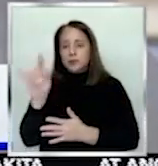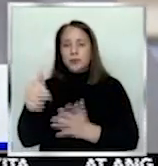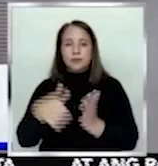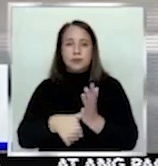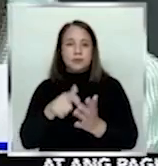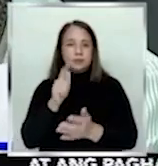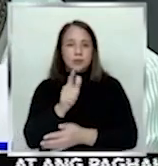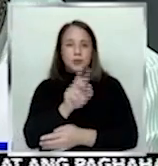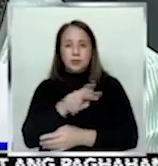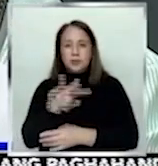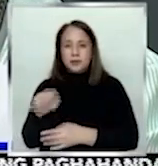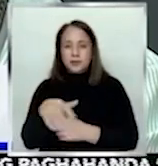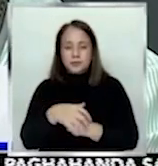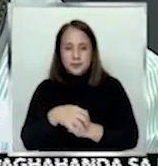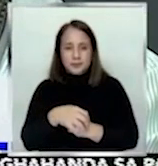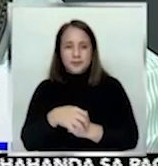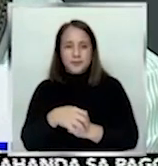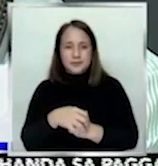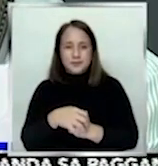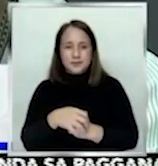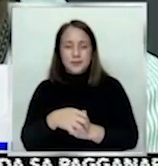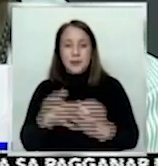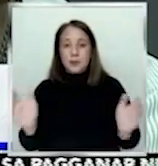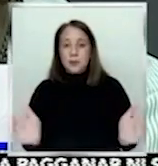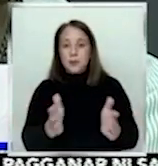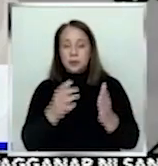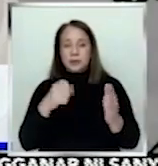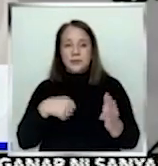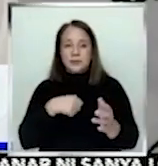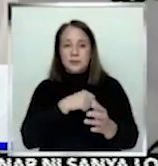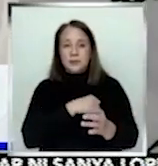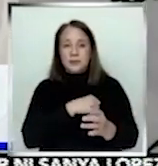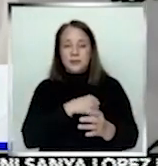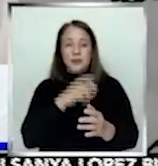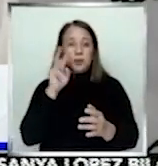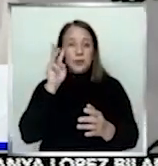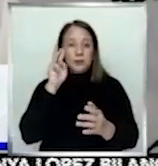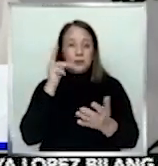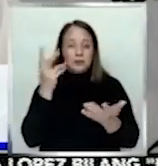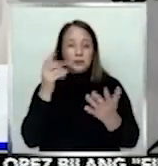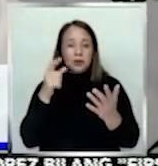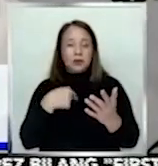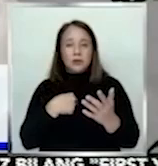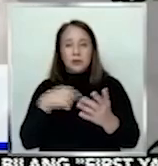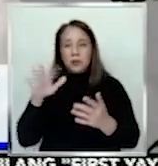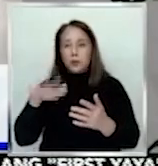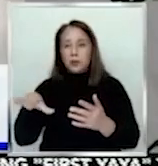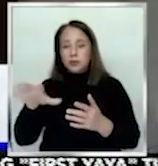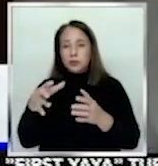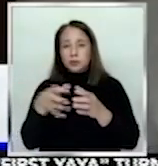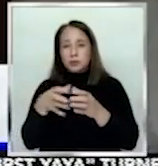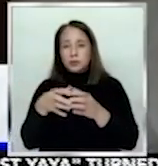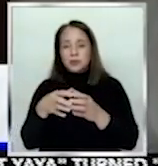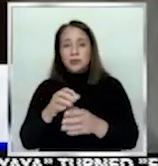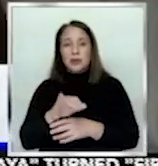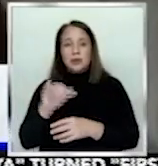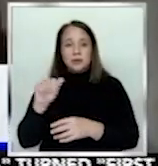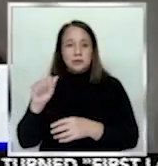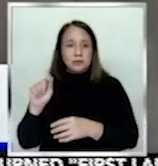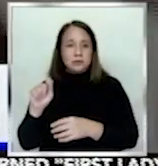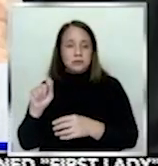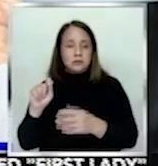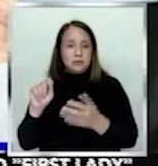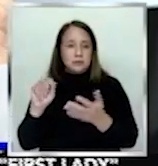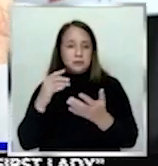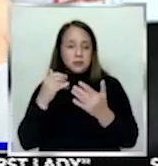2022. Hinikayat ni Senador Win Gatchalian ang mga lokal na pamahalaan at National Task Force Against COVID-19 na makipag-ugnayan